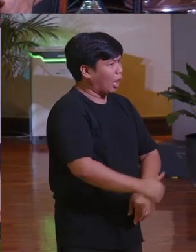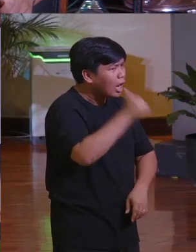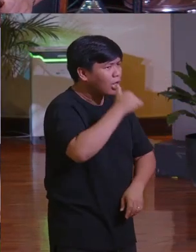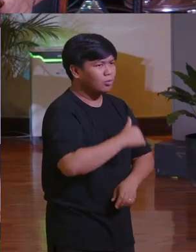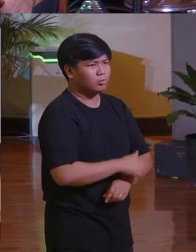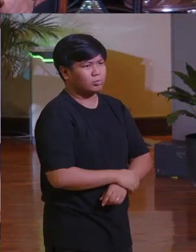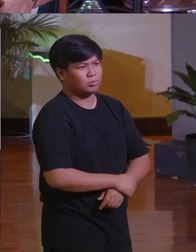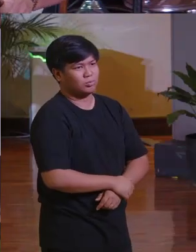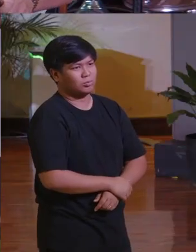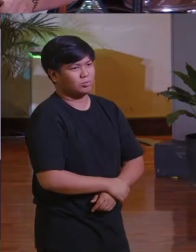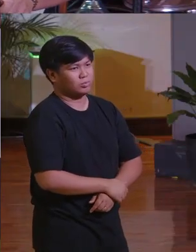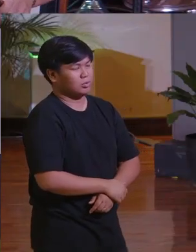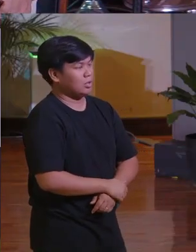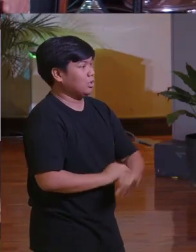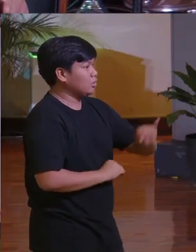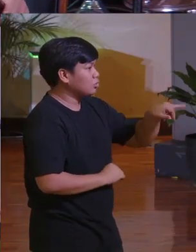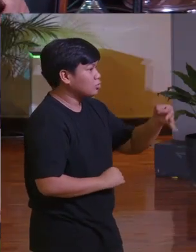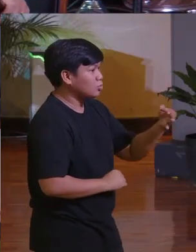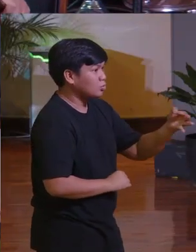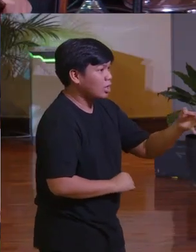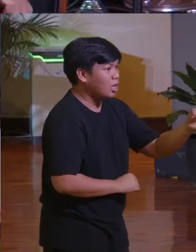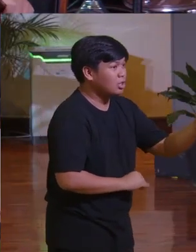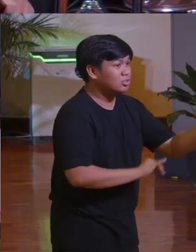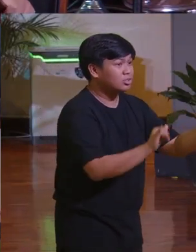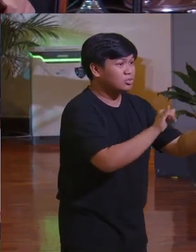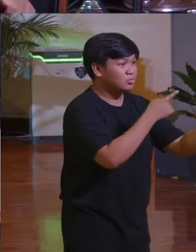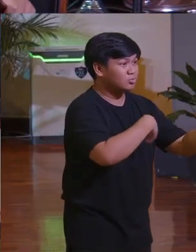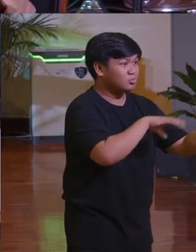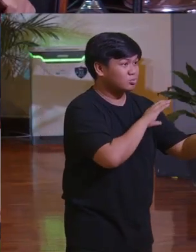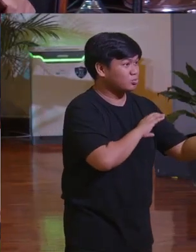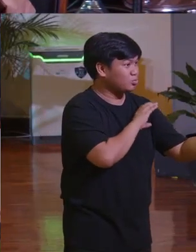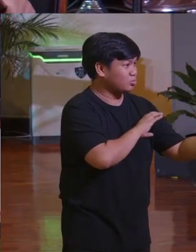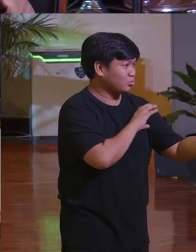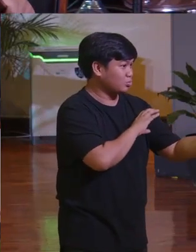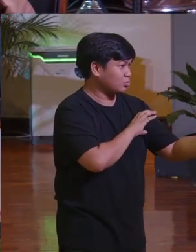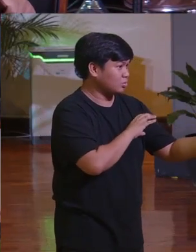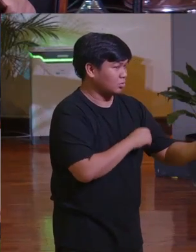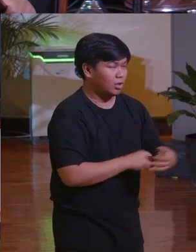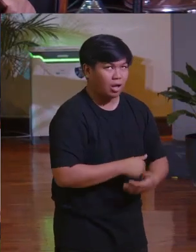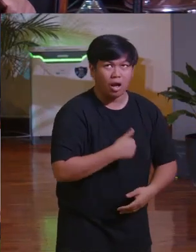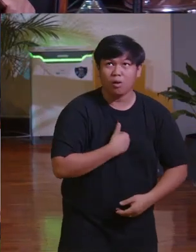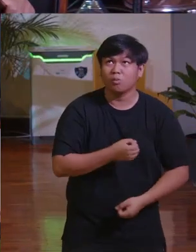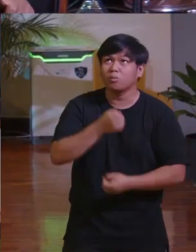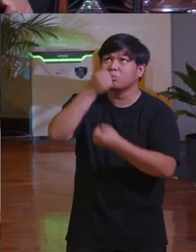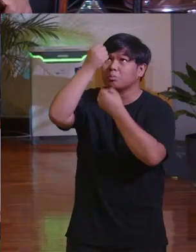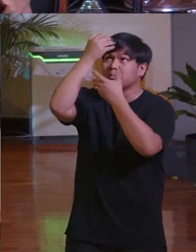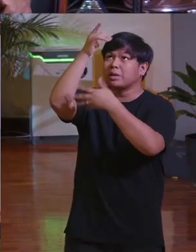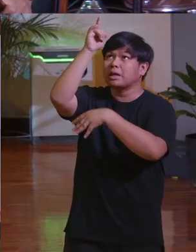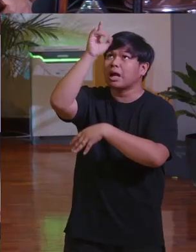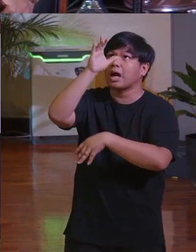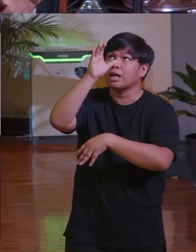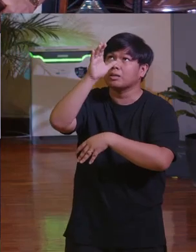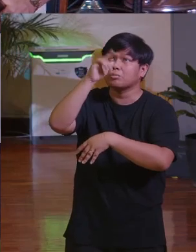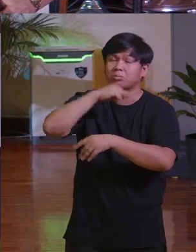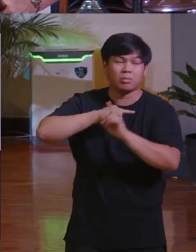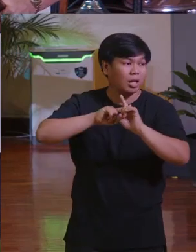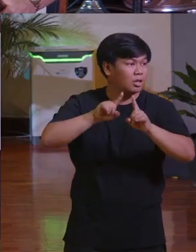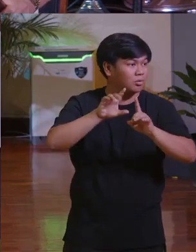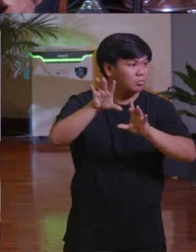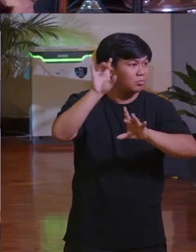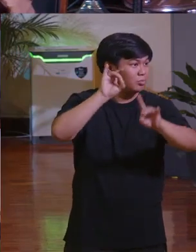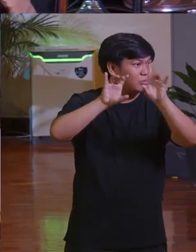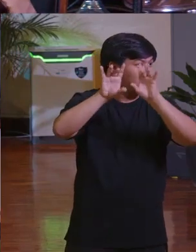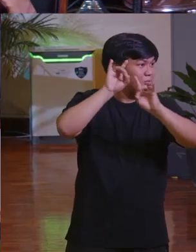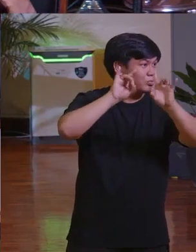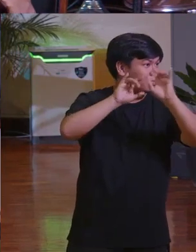So, tulad ni Jonah, madalas din tayong natutukso na huwag sumunod sa inuutos ng Diyos.